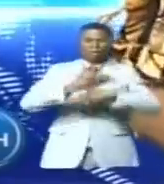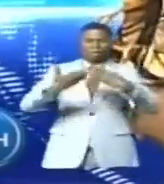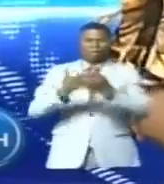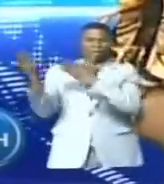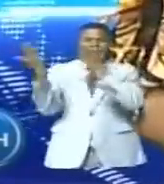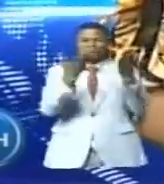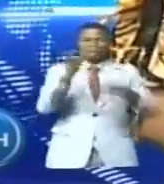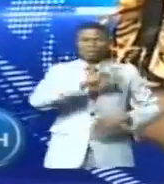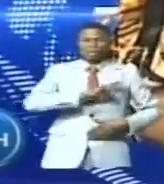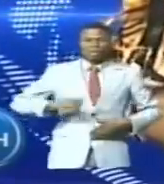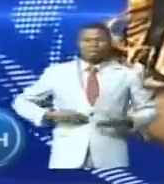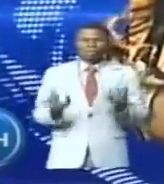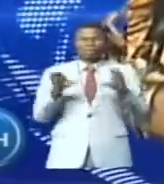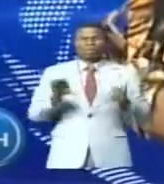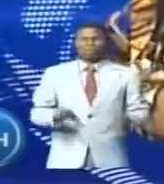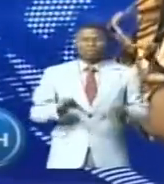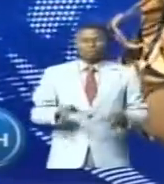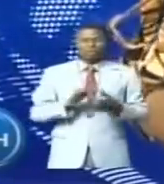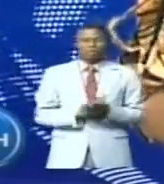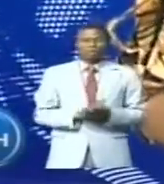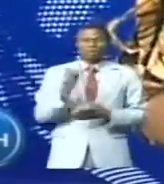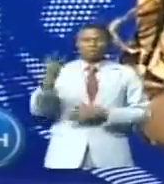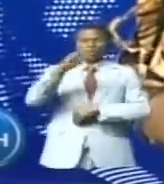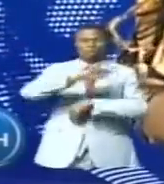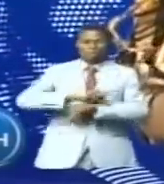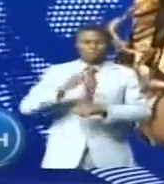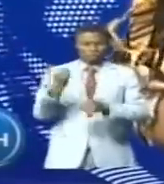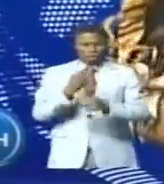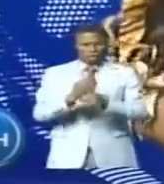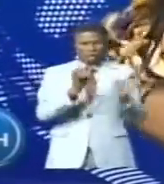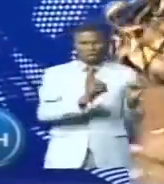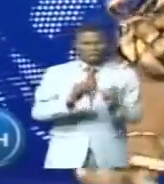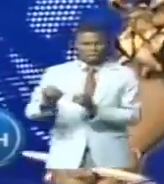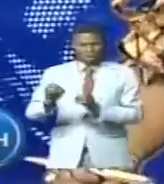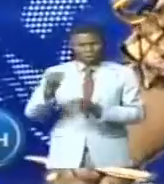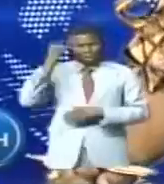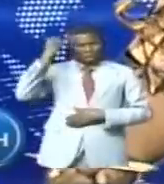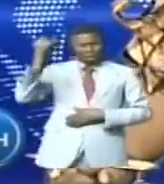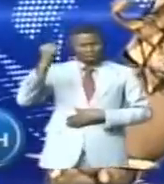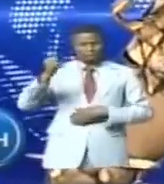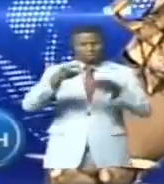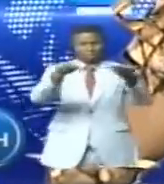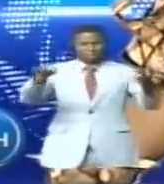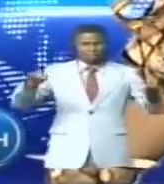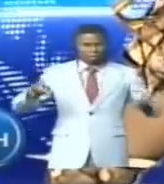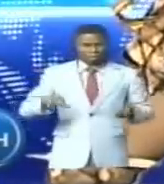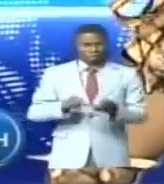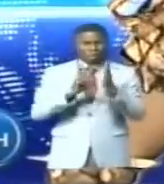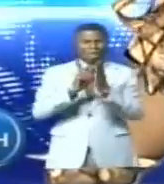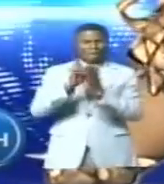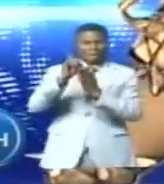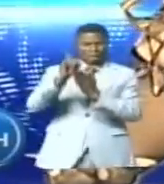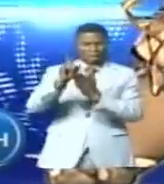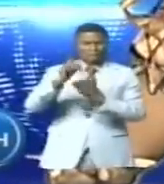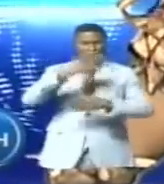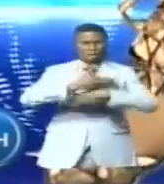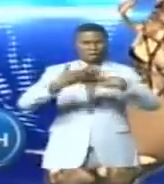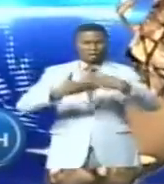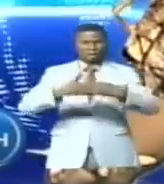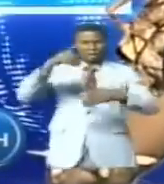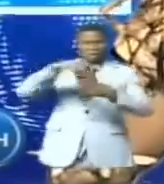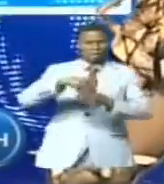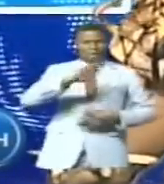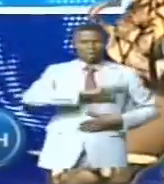transports en République démocratique du Congo. Ces 3 jours de travaux seront organisés dans le cadre du Salon de développement des infrastructures en